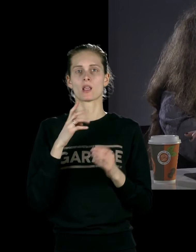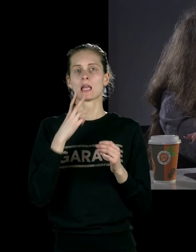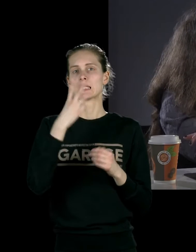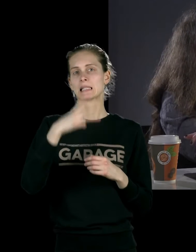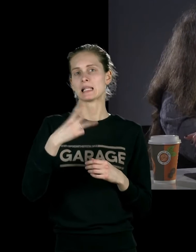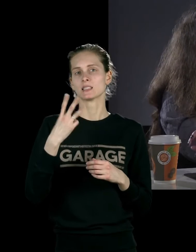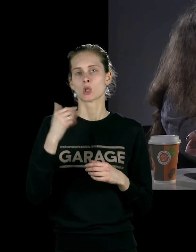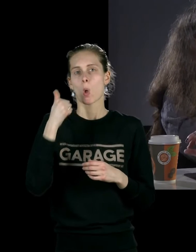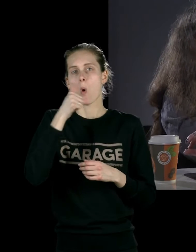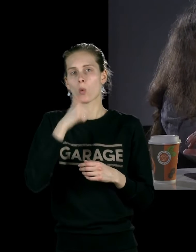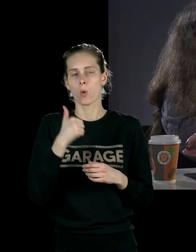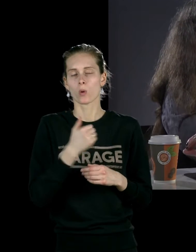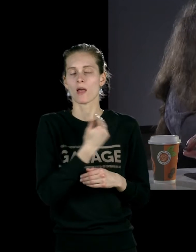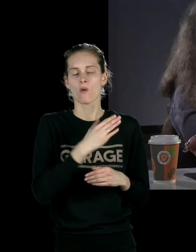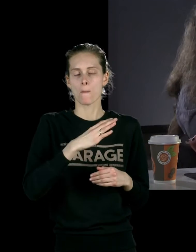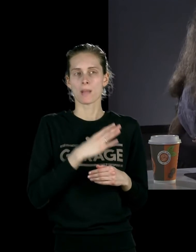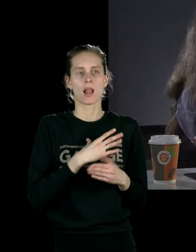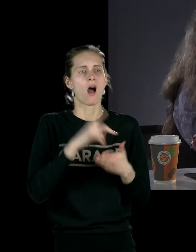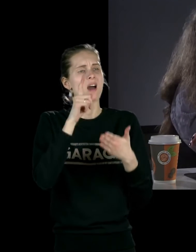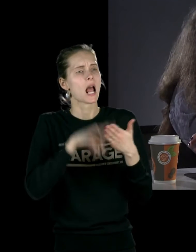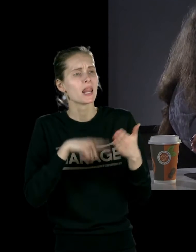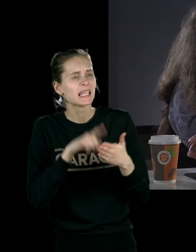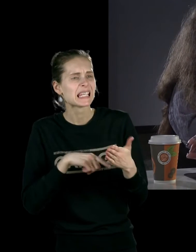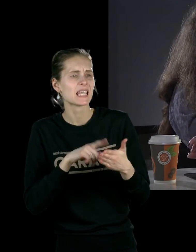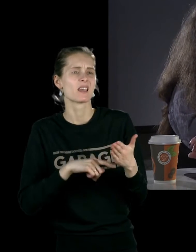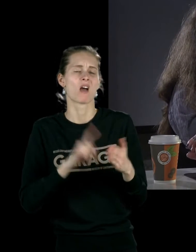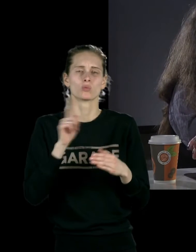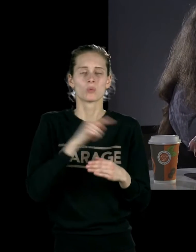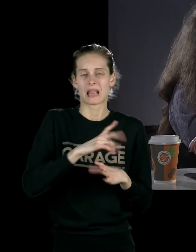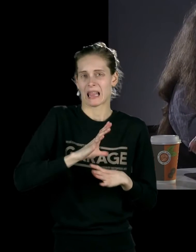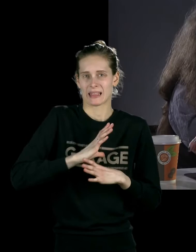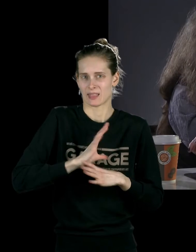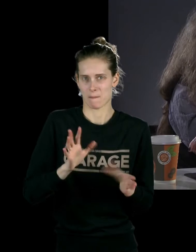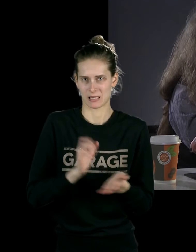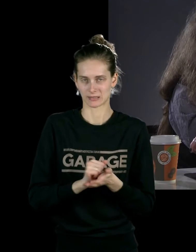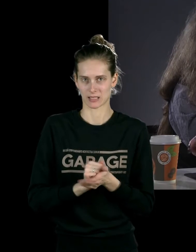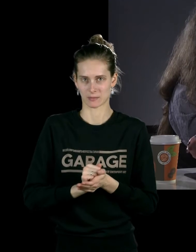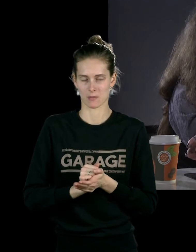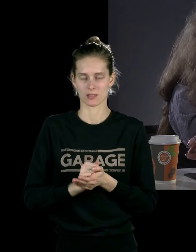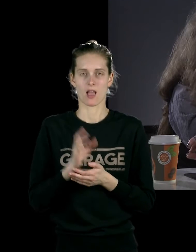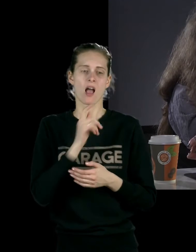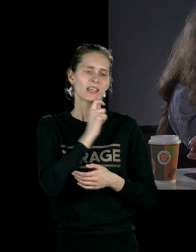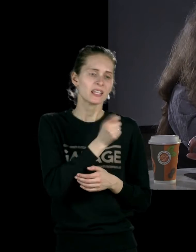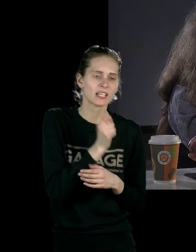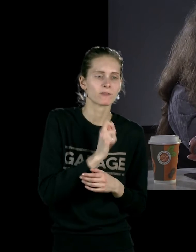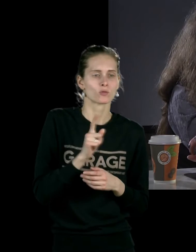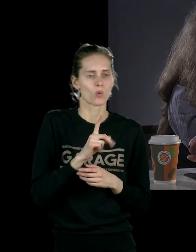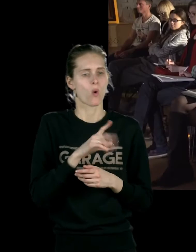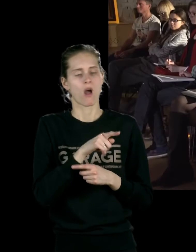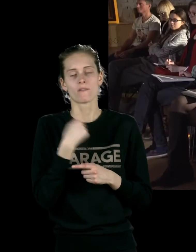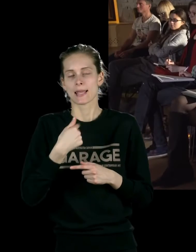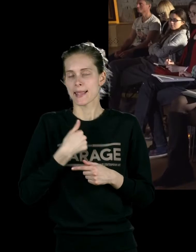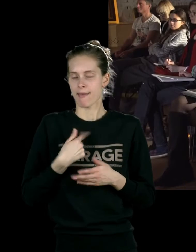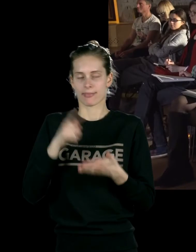Фрэнсис Бэкон не был религиозным человеком. Во всех интервью он говорит, что он утверждает, что он абсолютно не был верующим, что